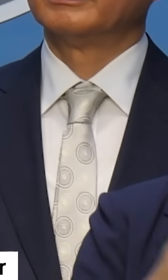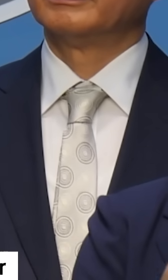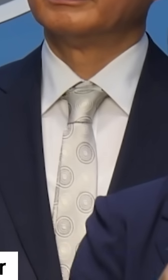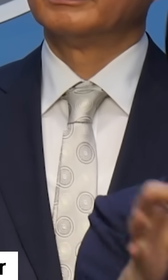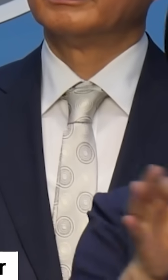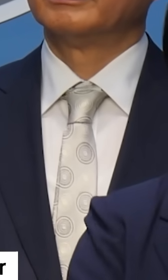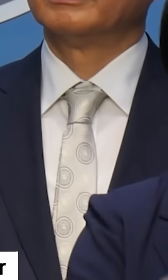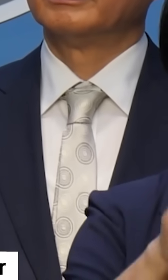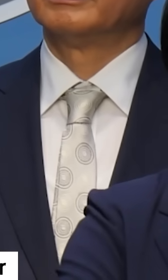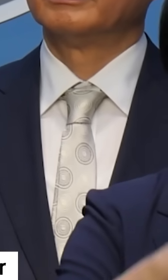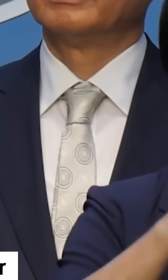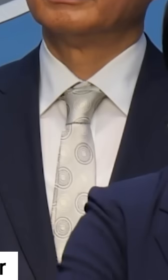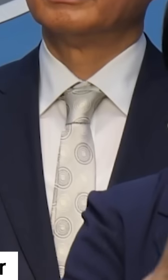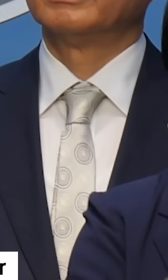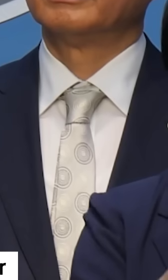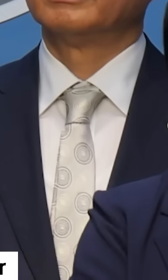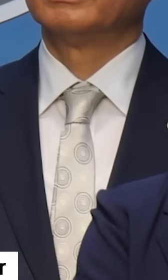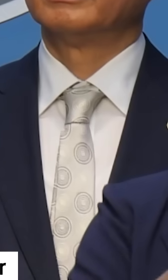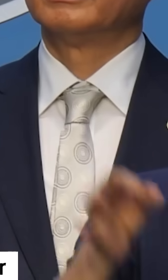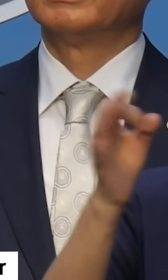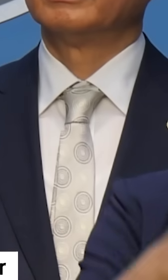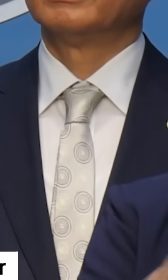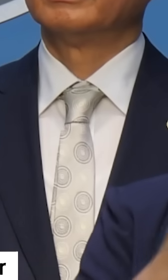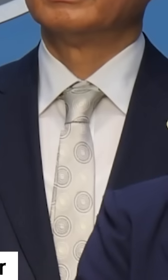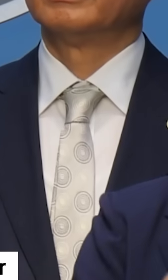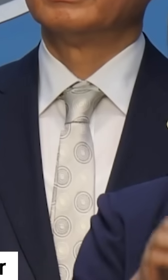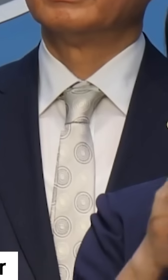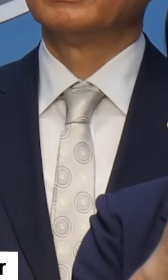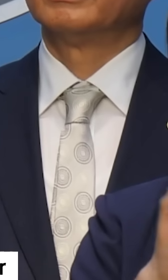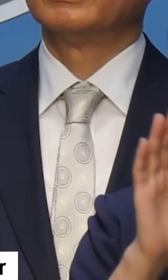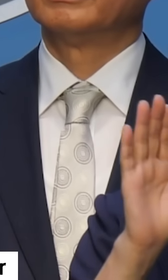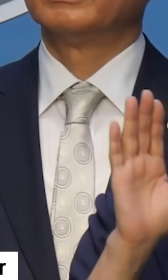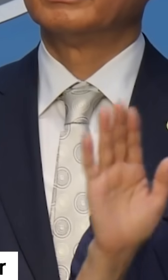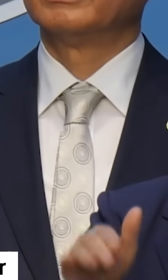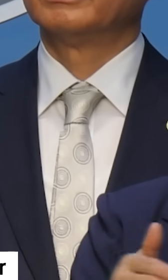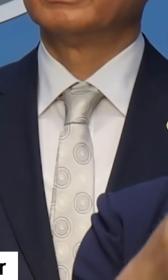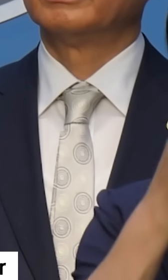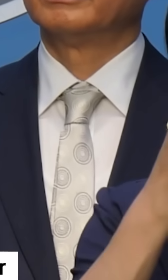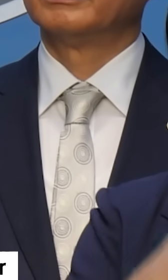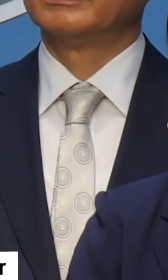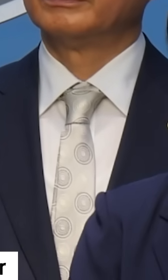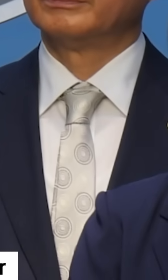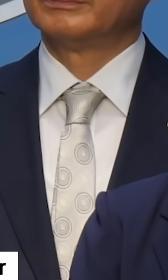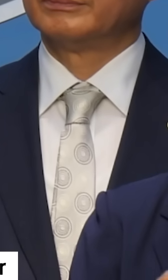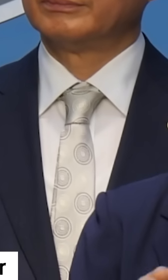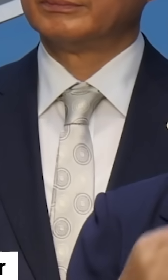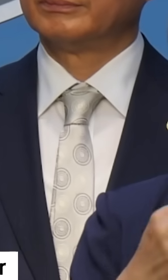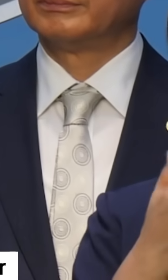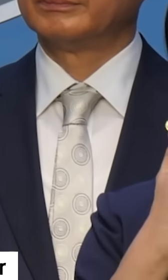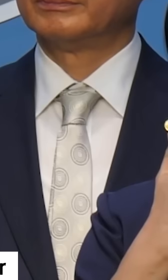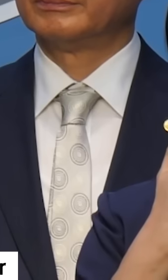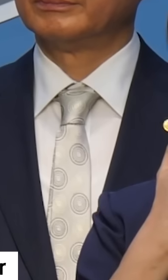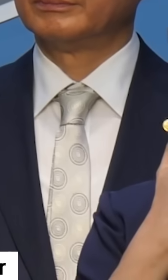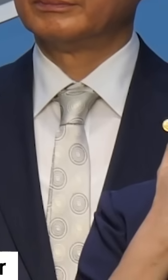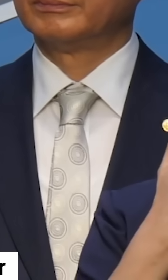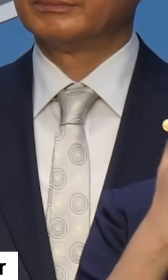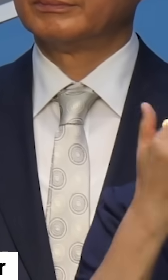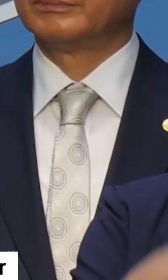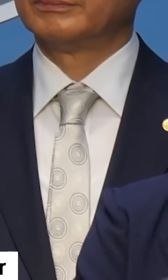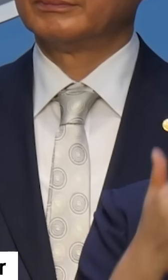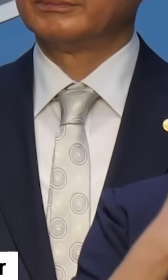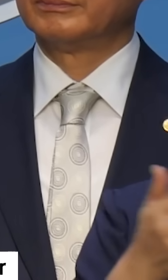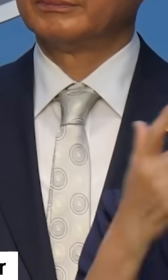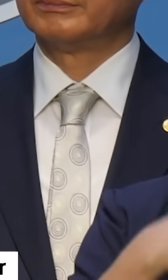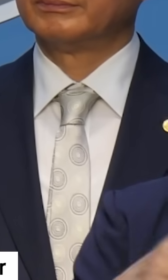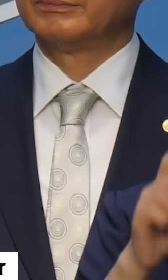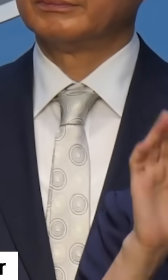영업제한과 고금리, 고물가 등 더 이상의 높은 파도를 넘을 힘도 이미 없습니다. 아무것도 남지 않은 이들에게 더